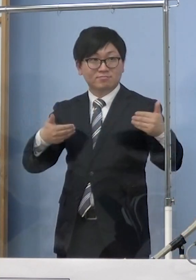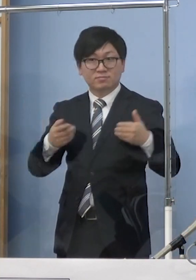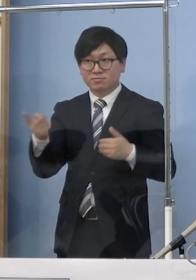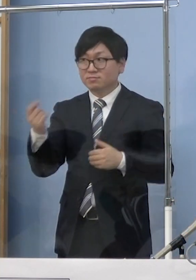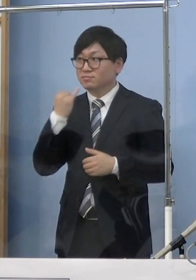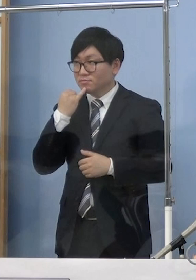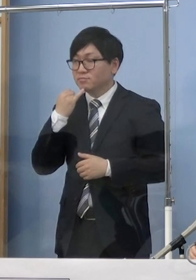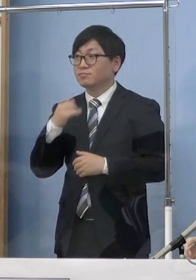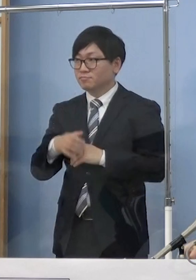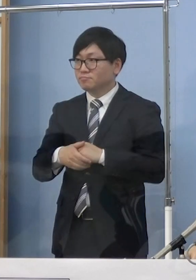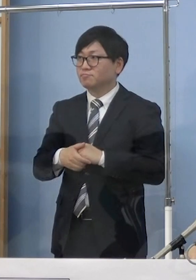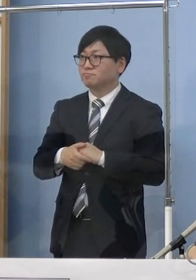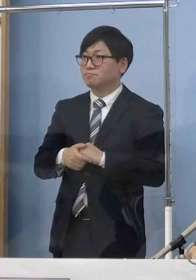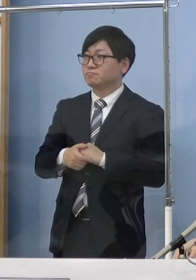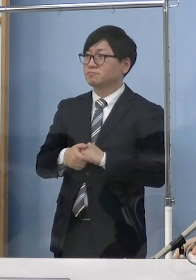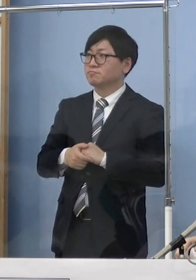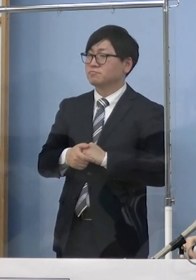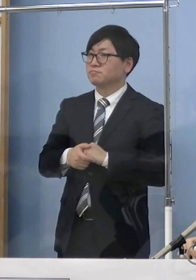はい。